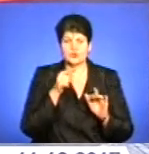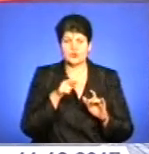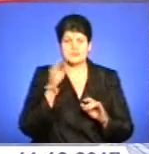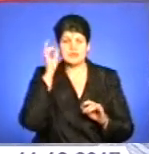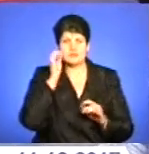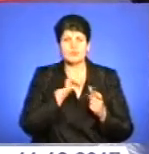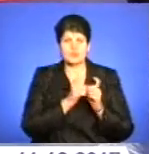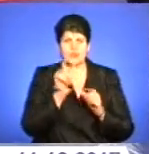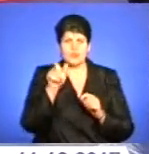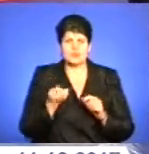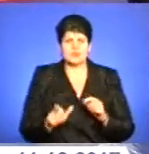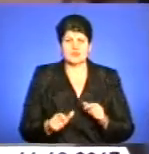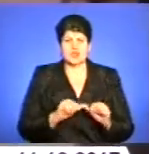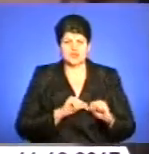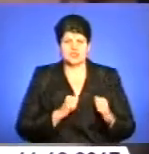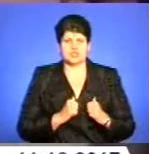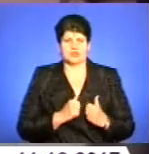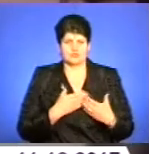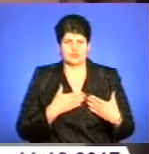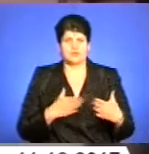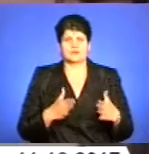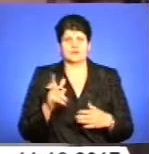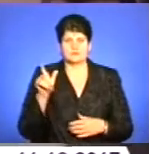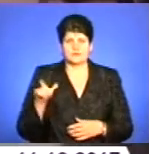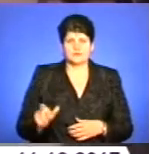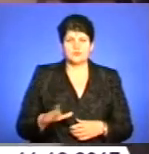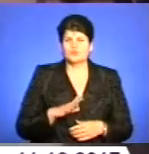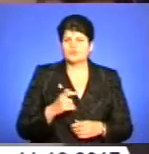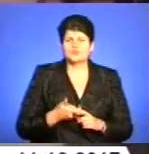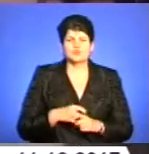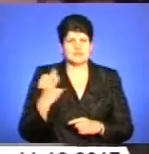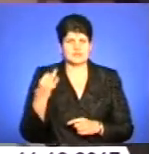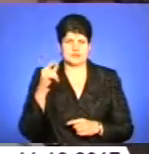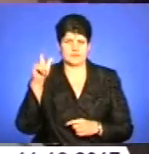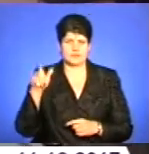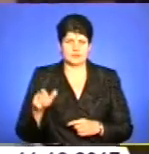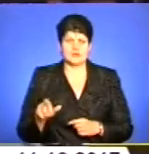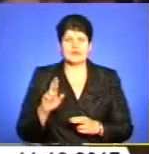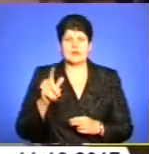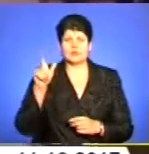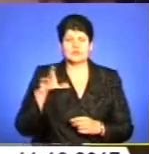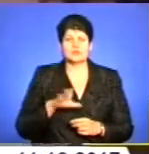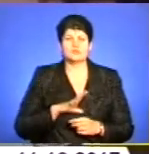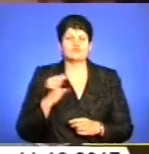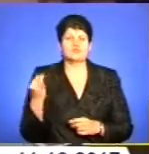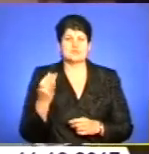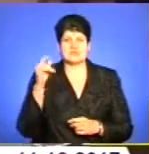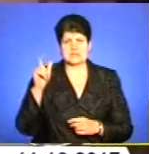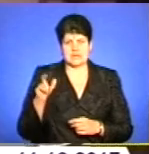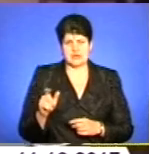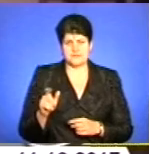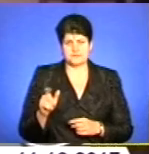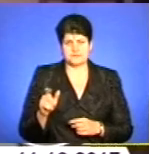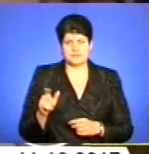як щиру і відкриту людину. Він був, значить, надзвичайно цікава людина. Як людина був цікавий, і він міг